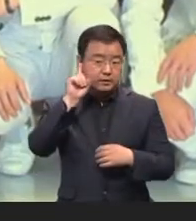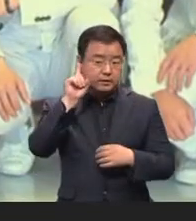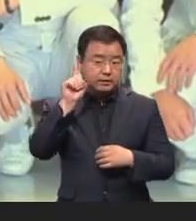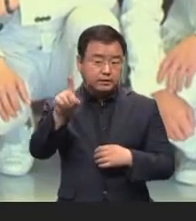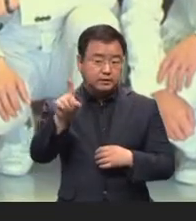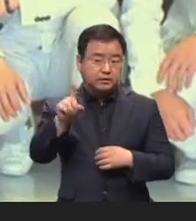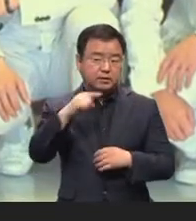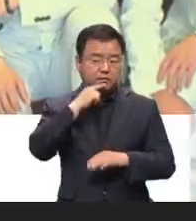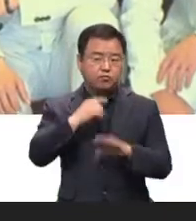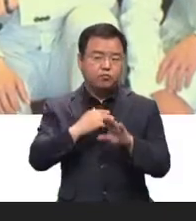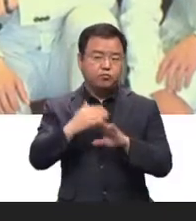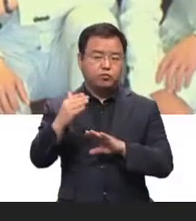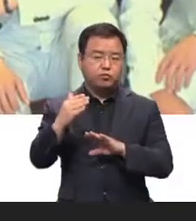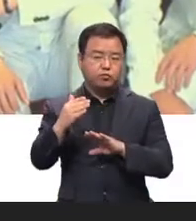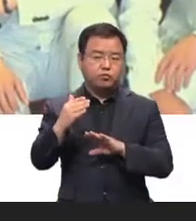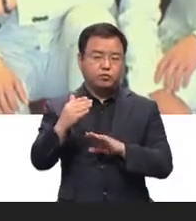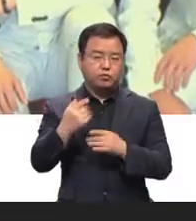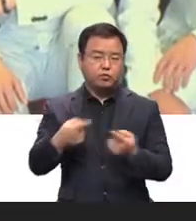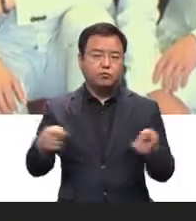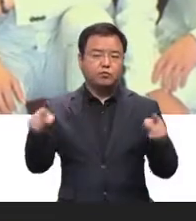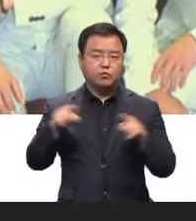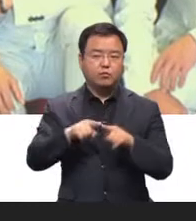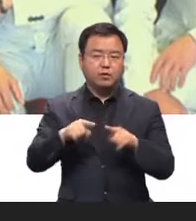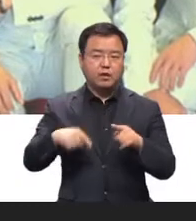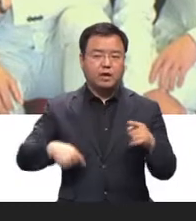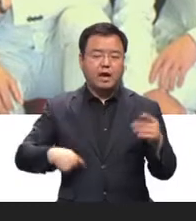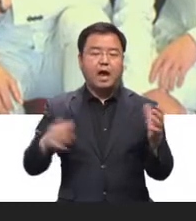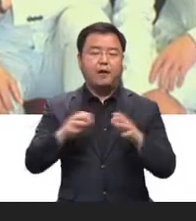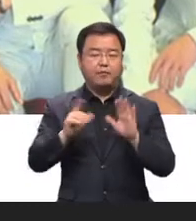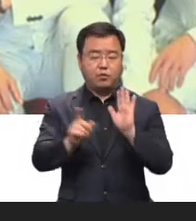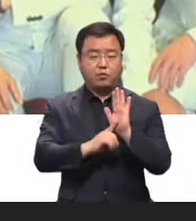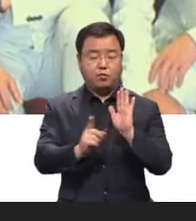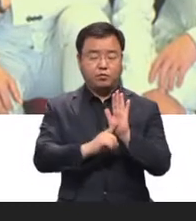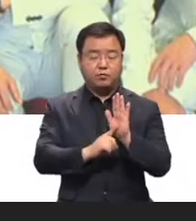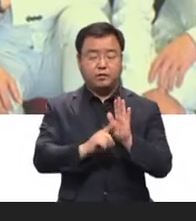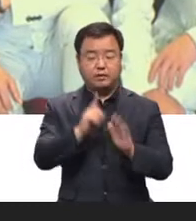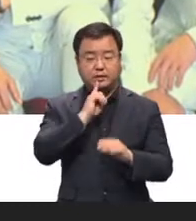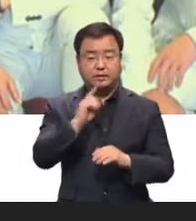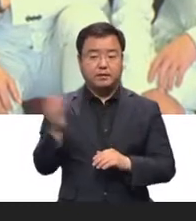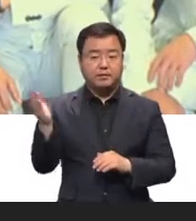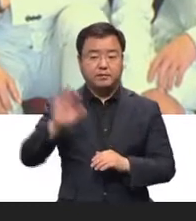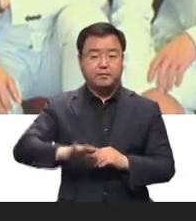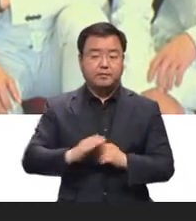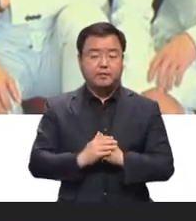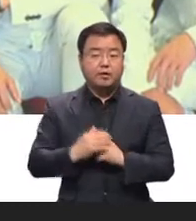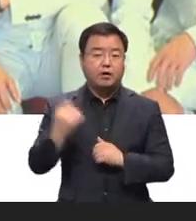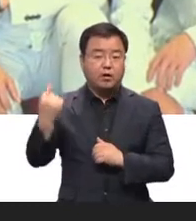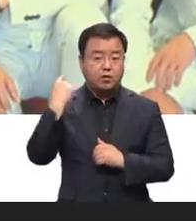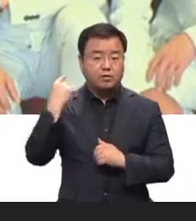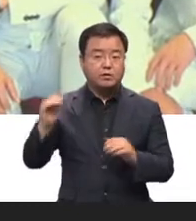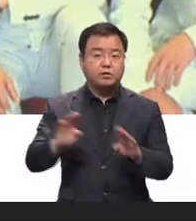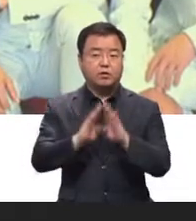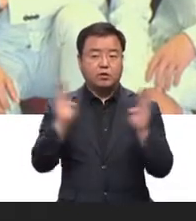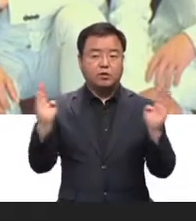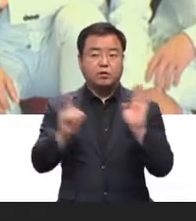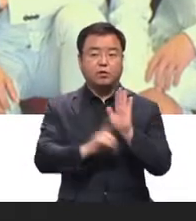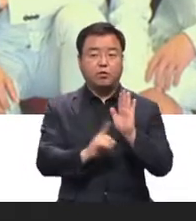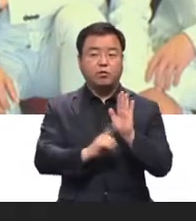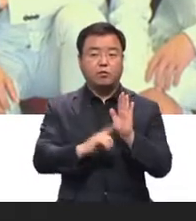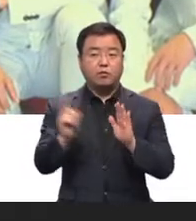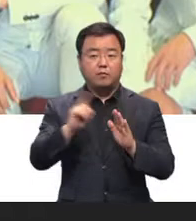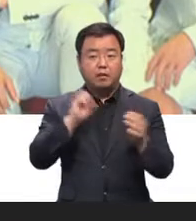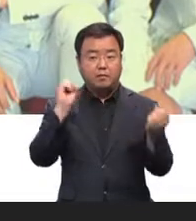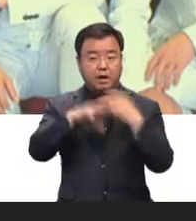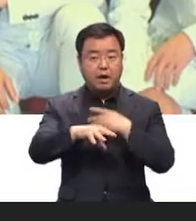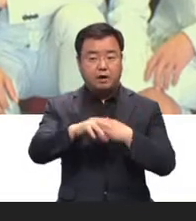북한 측과 따내 이래요 내일이 합동 법인데 그렇다면 얘는 이루어지는데 어제 열렸던 공연이 굉장히 반응이